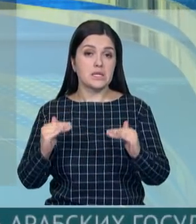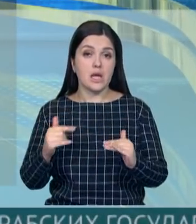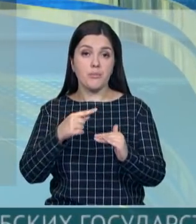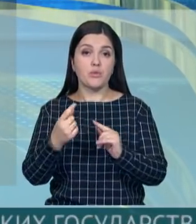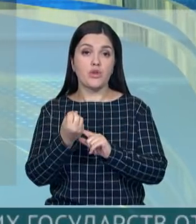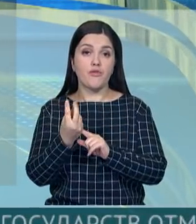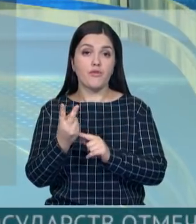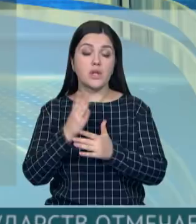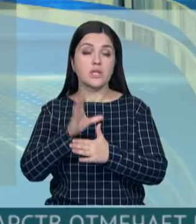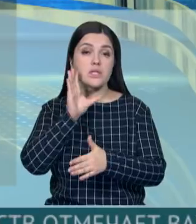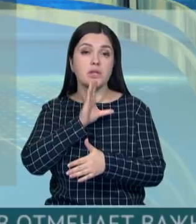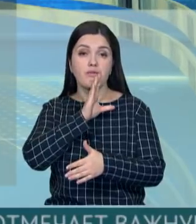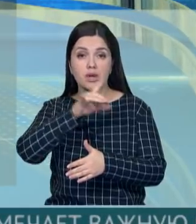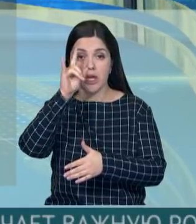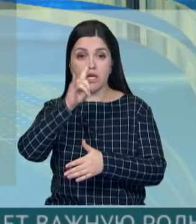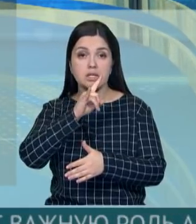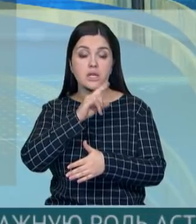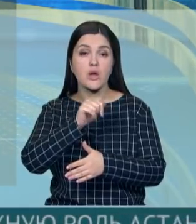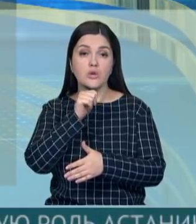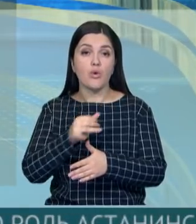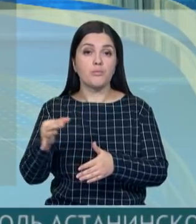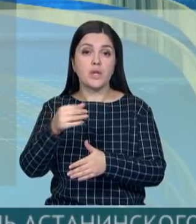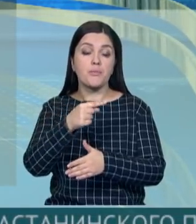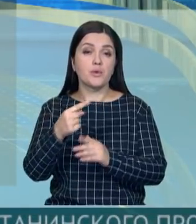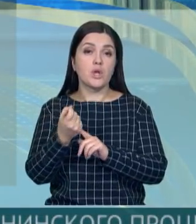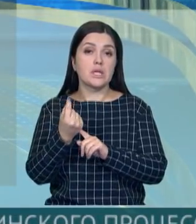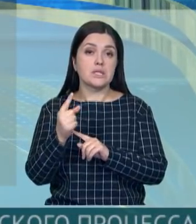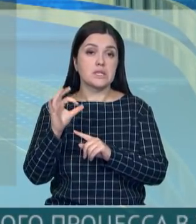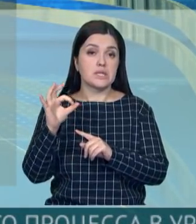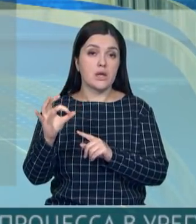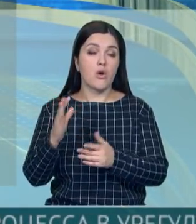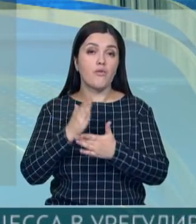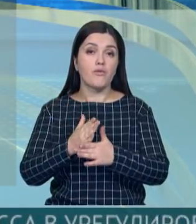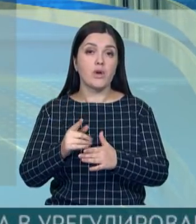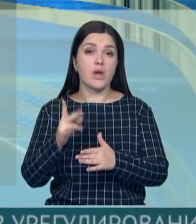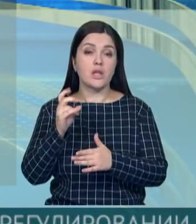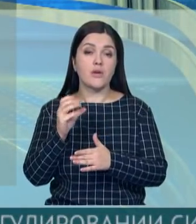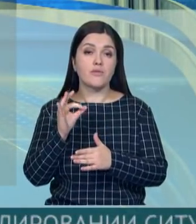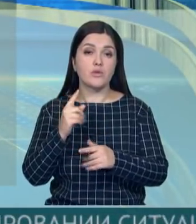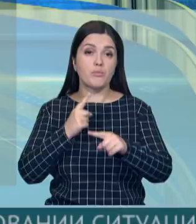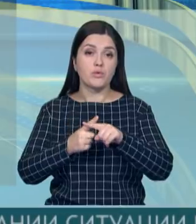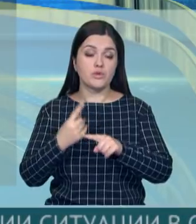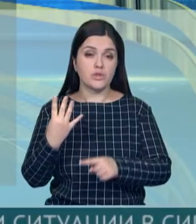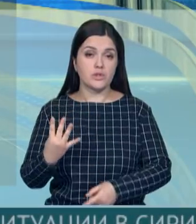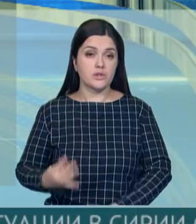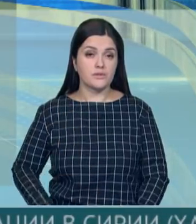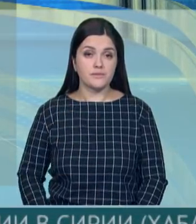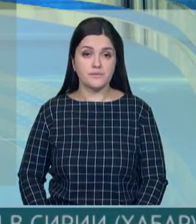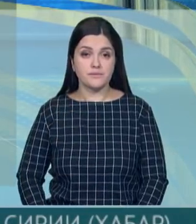минус 12 отмечена в Северном Казахстане. В Костанайской области минус 11. На востоке страны плюс 4.